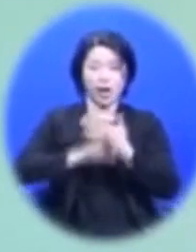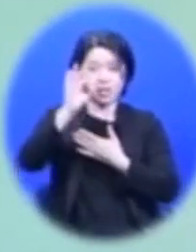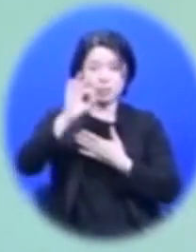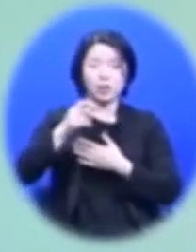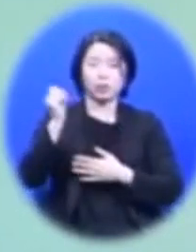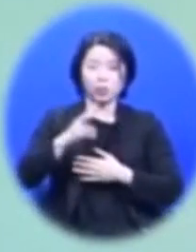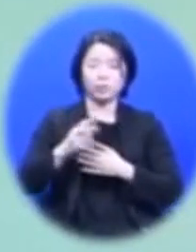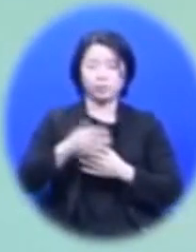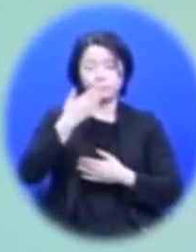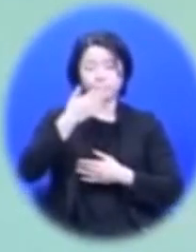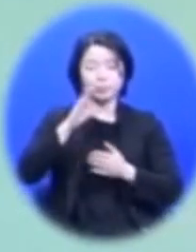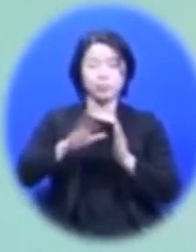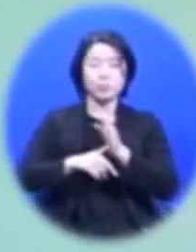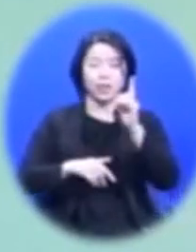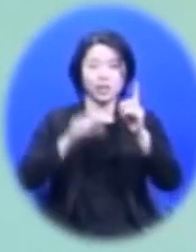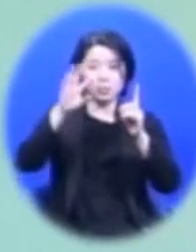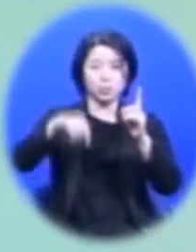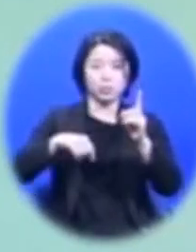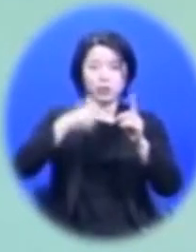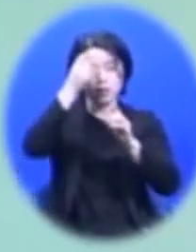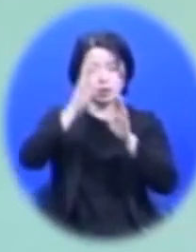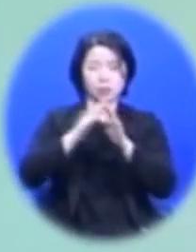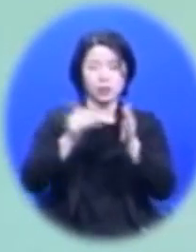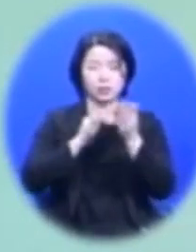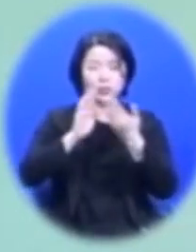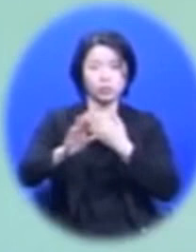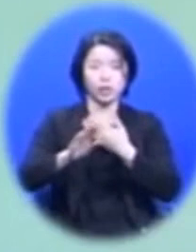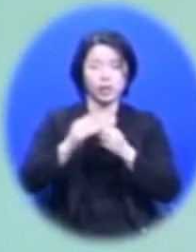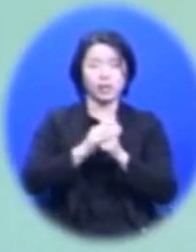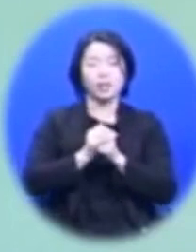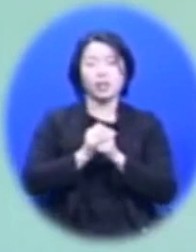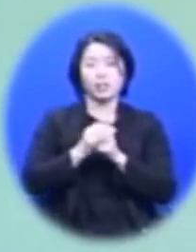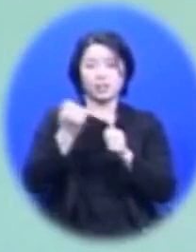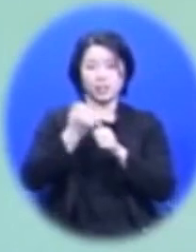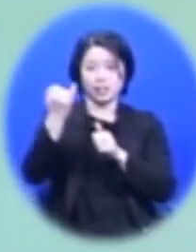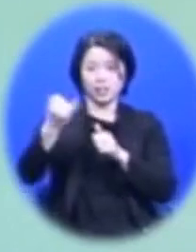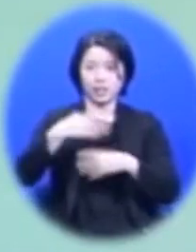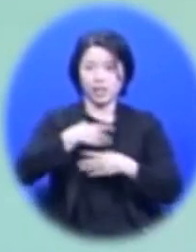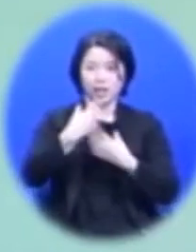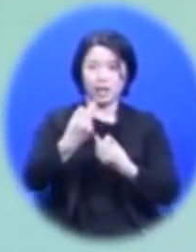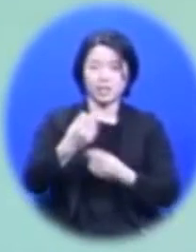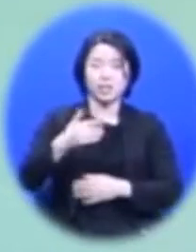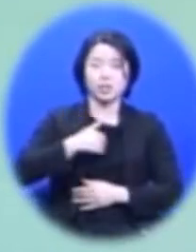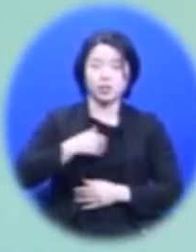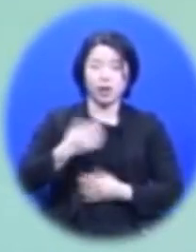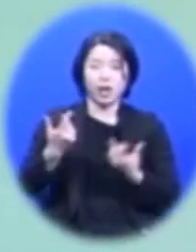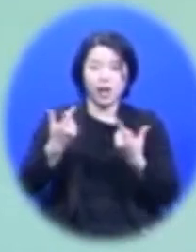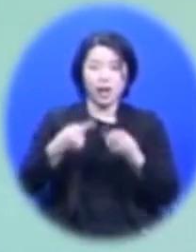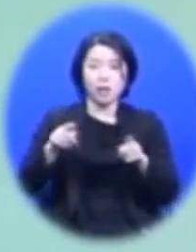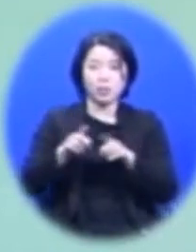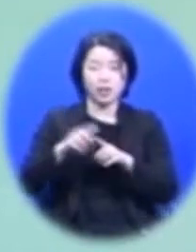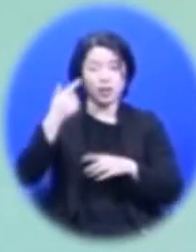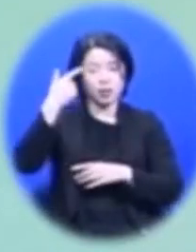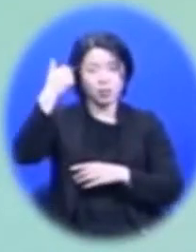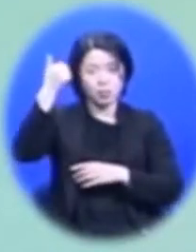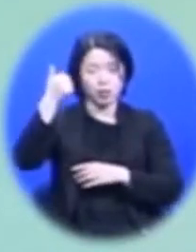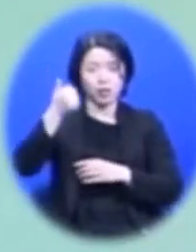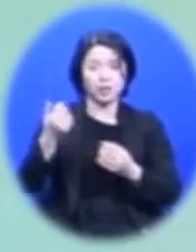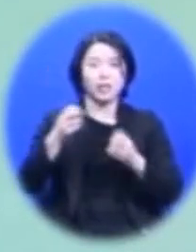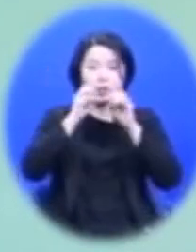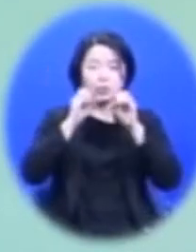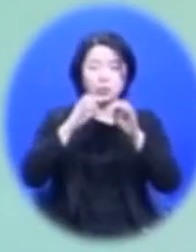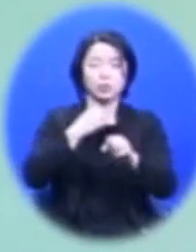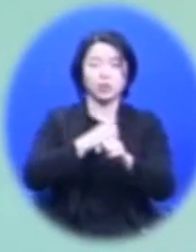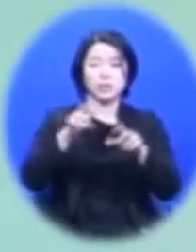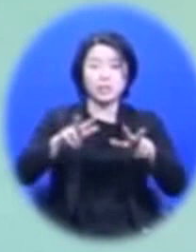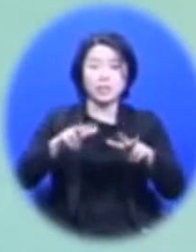하는데 1부 예배 끝나고 제 아내가 안산에서 저하고 같이 목회하던, 그때는 전도사님이셨는데 지금